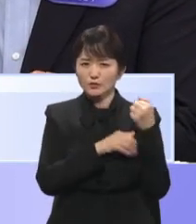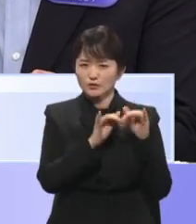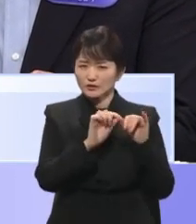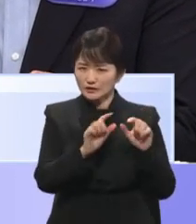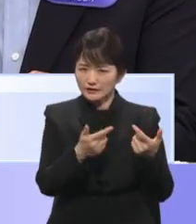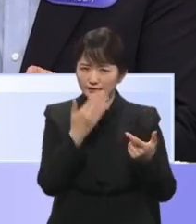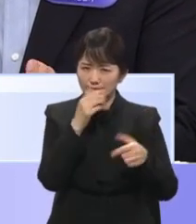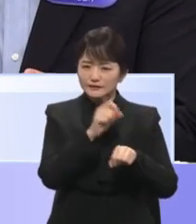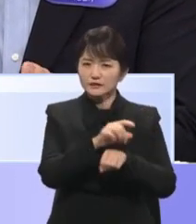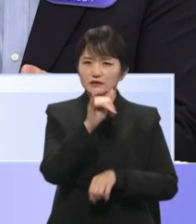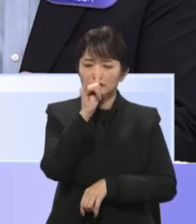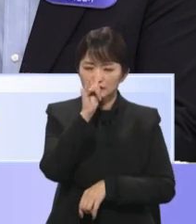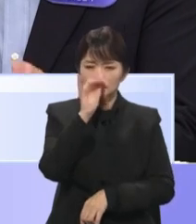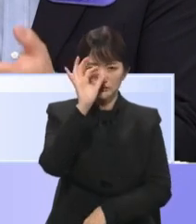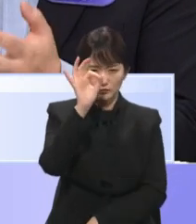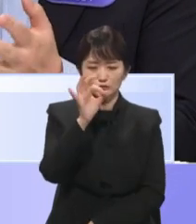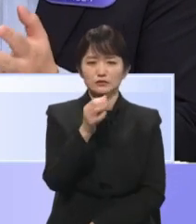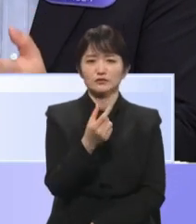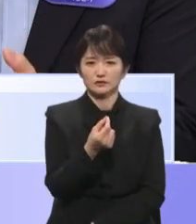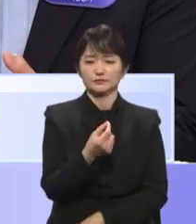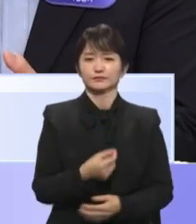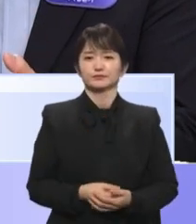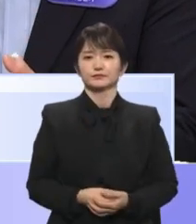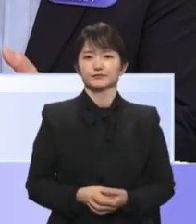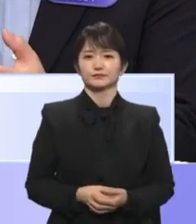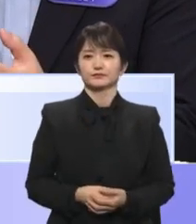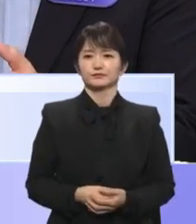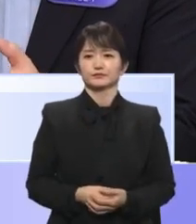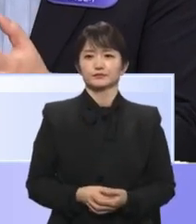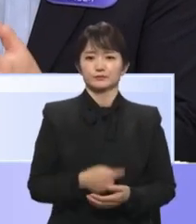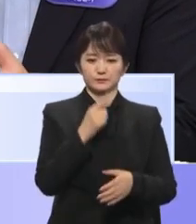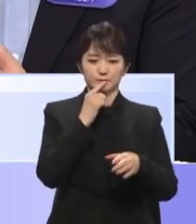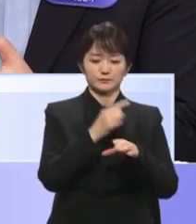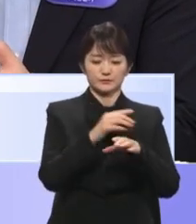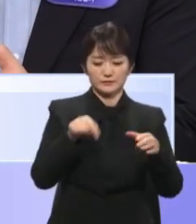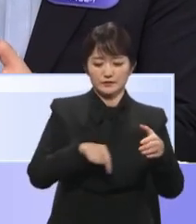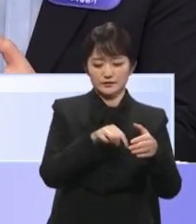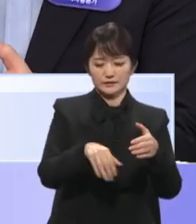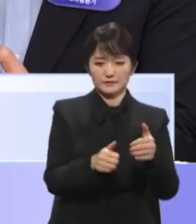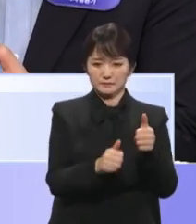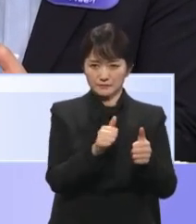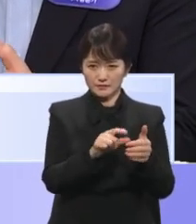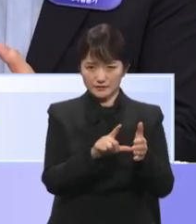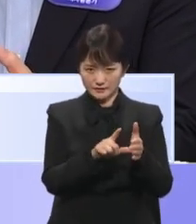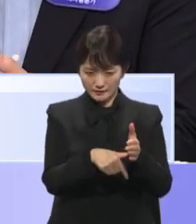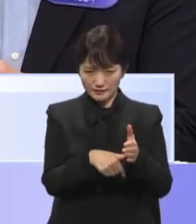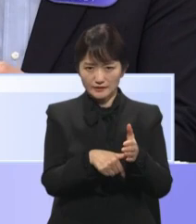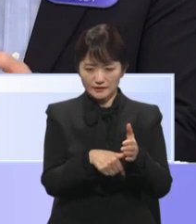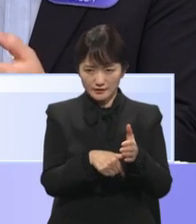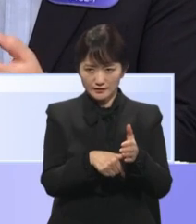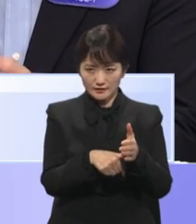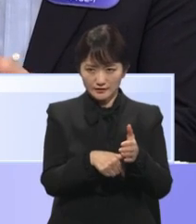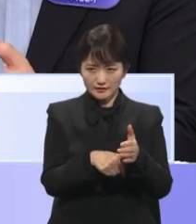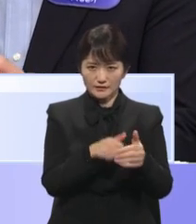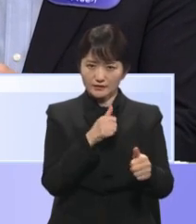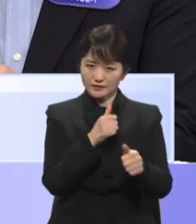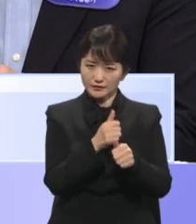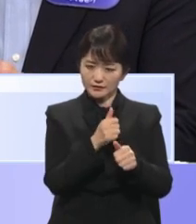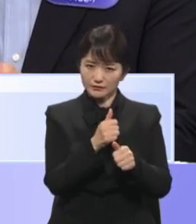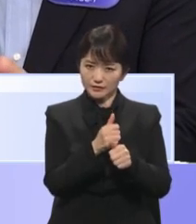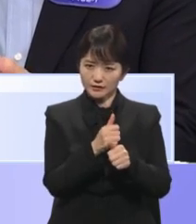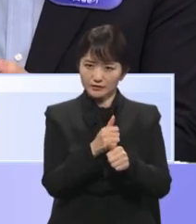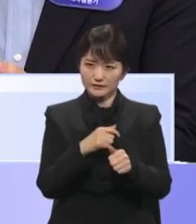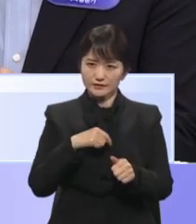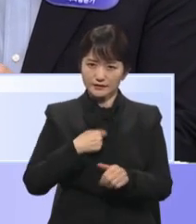가능성 있는 부분을 지금 보는 거 같고 그러한 점에서 아마 민주당 내부 경선이나 이런 거에서 이슈 파이팅을 하면서 자기 성과를 내겠다고 하는